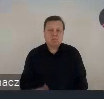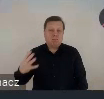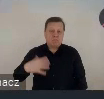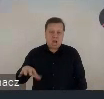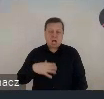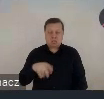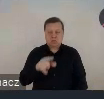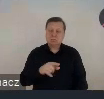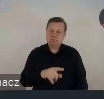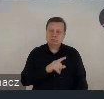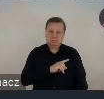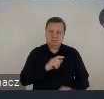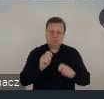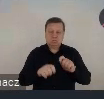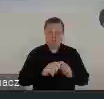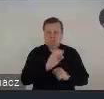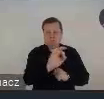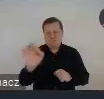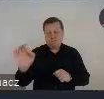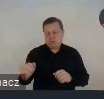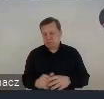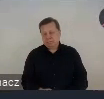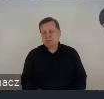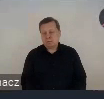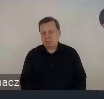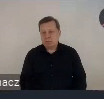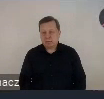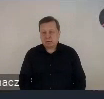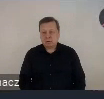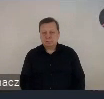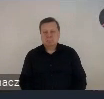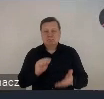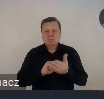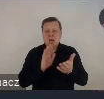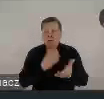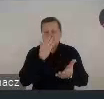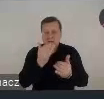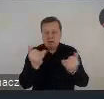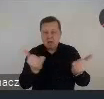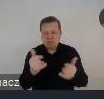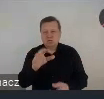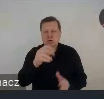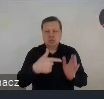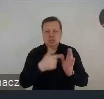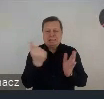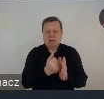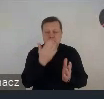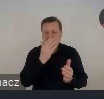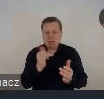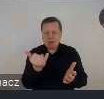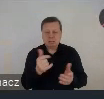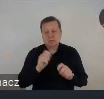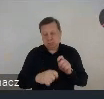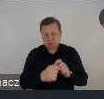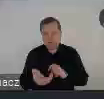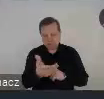wszystko zadbali o to, żeby Państwa zapisy w statutach Państwa organizacji, które później